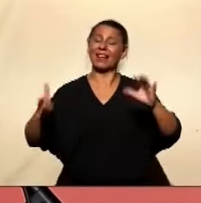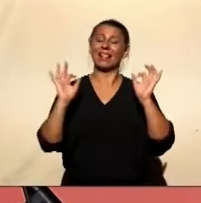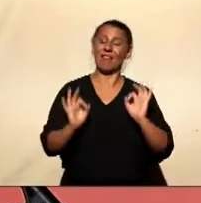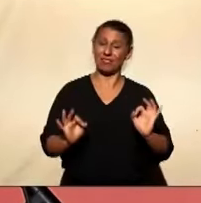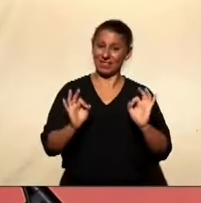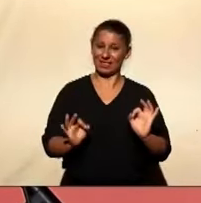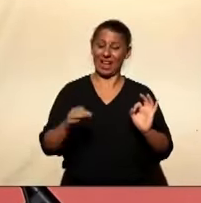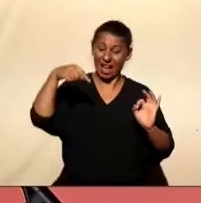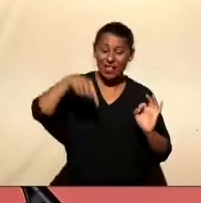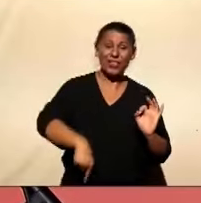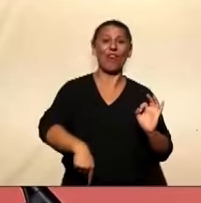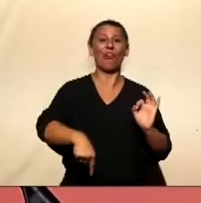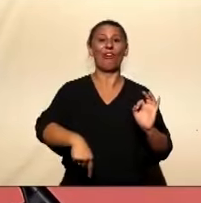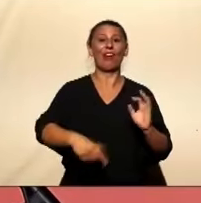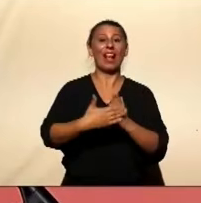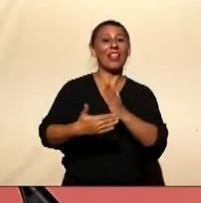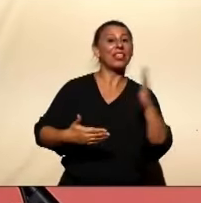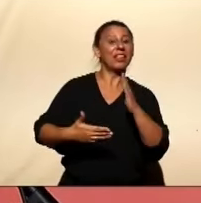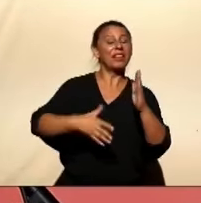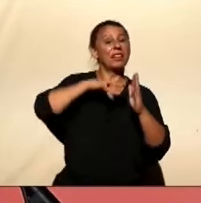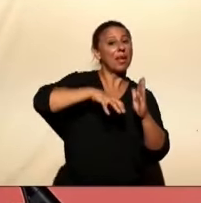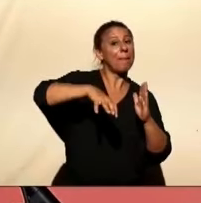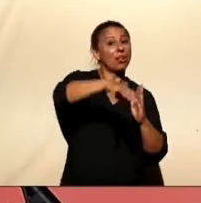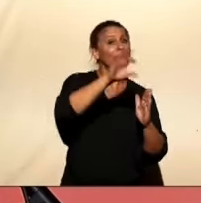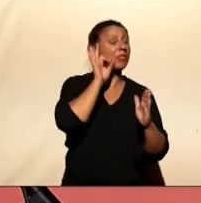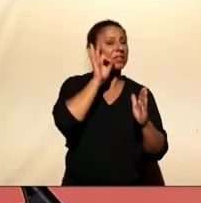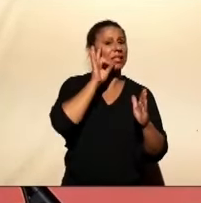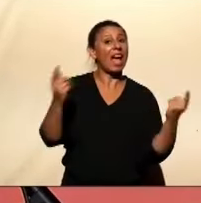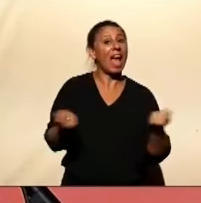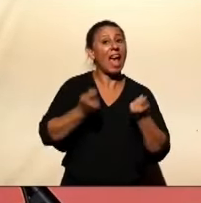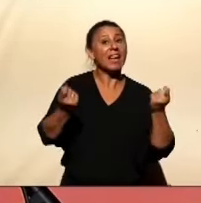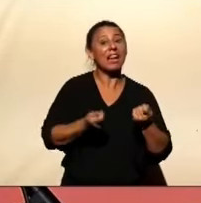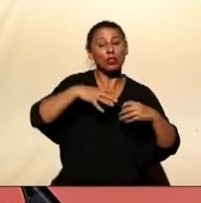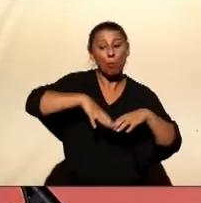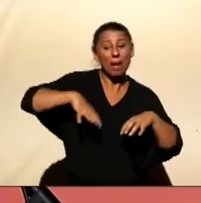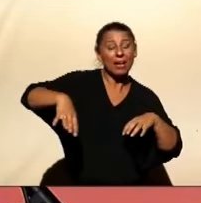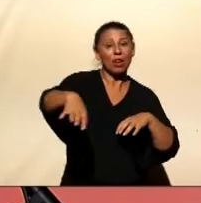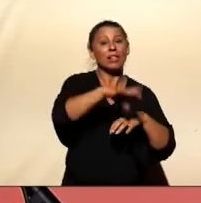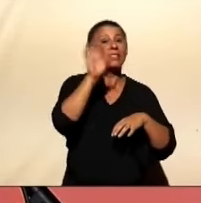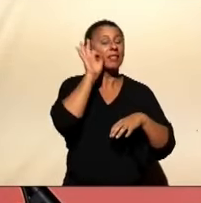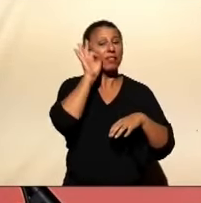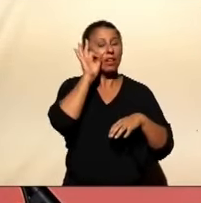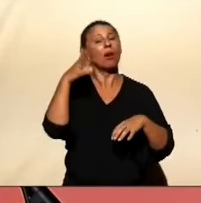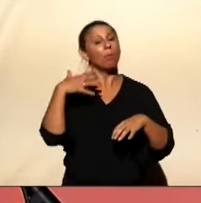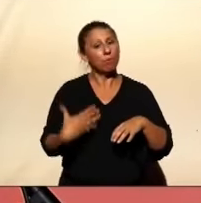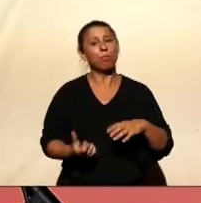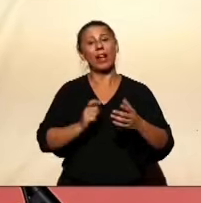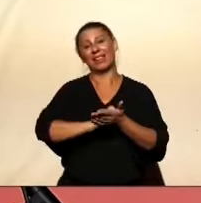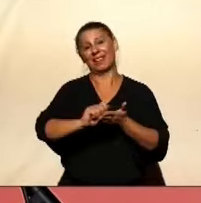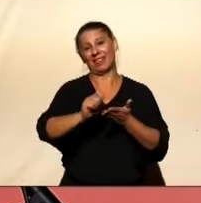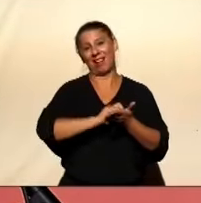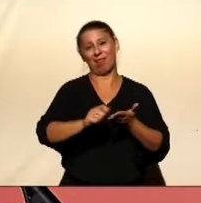φυσικά εδώ, στις δυτικές συνοικίες, στις εργατογειτονιές της Θεσσαλονίκης, που έχει